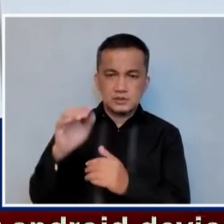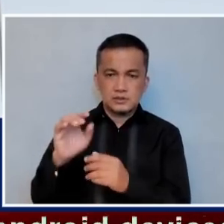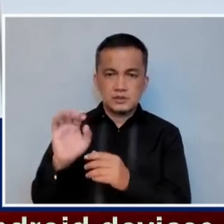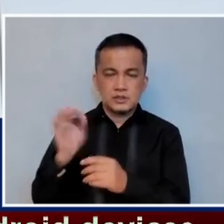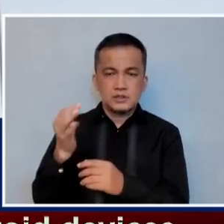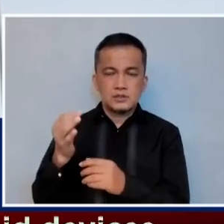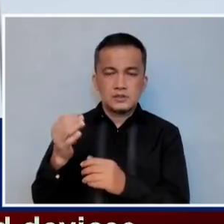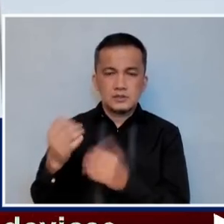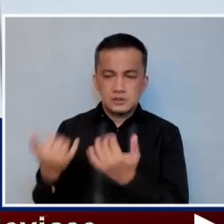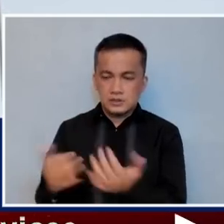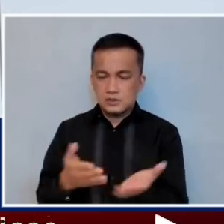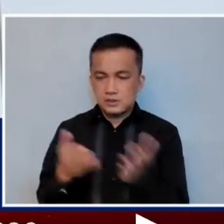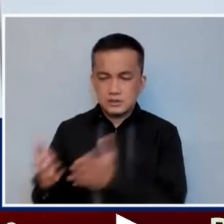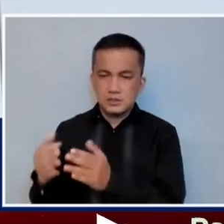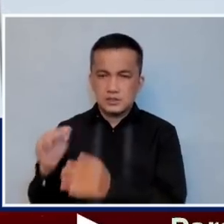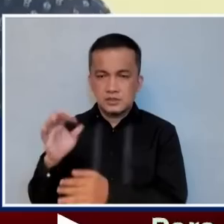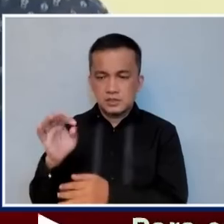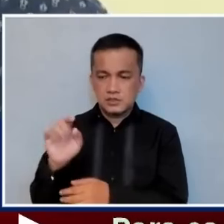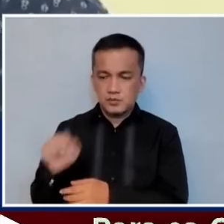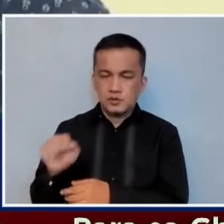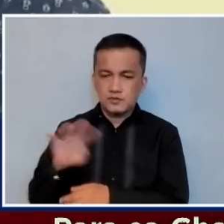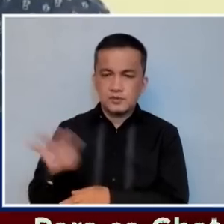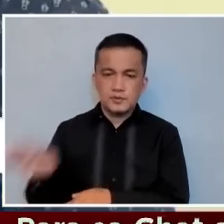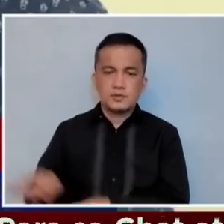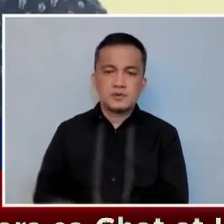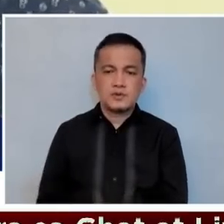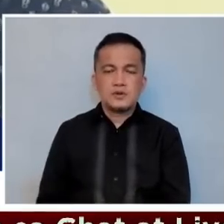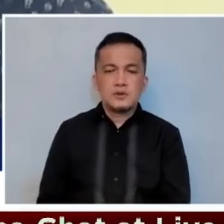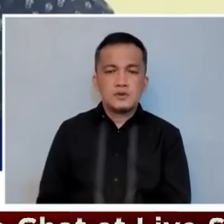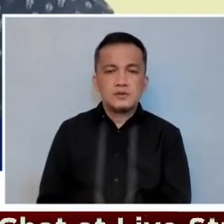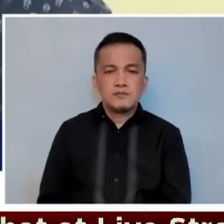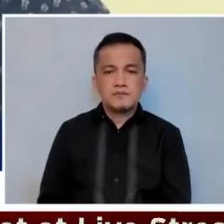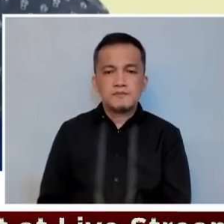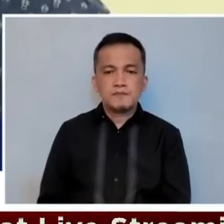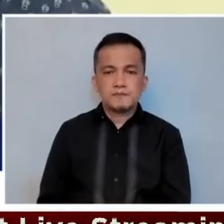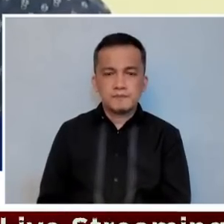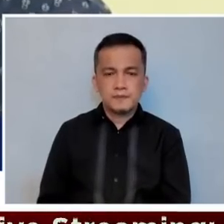po, 19.44. So yung